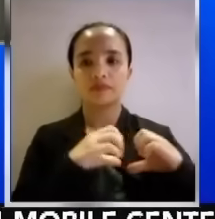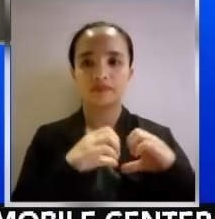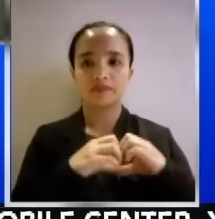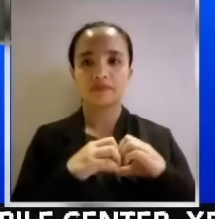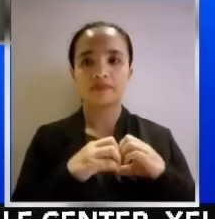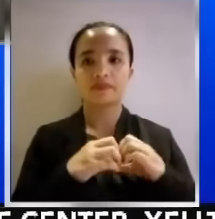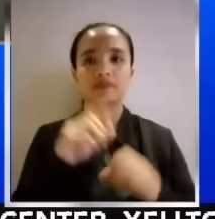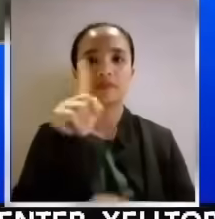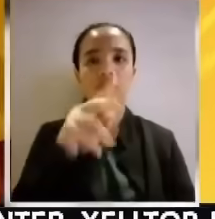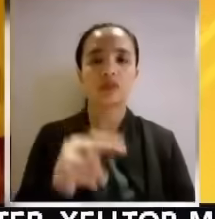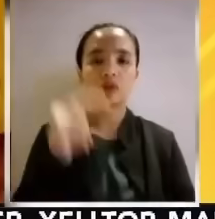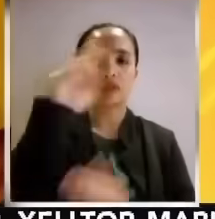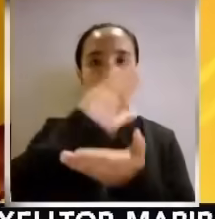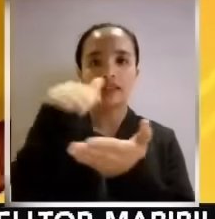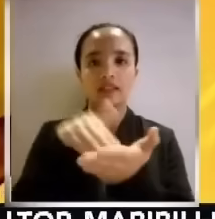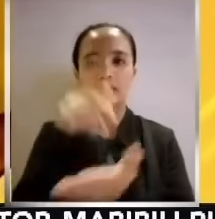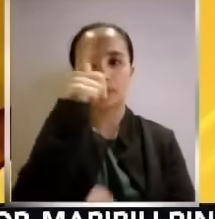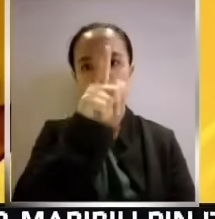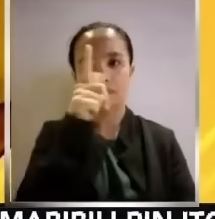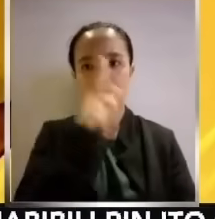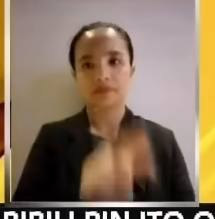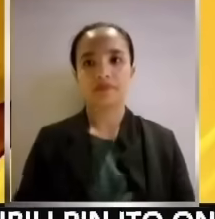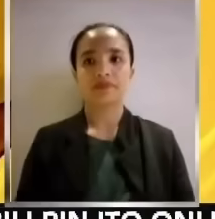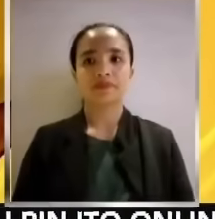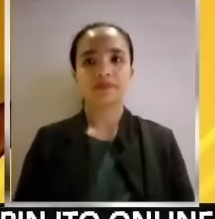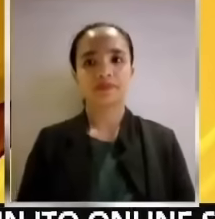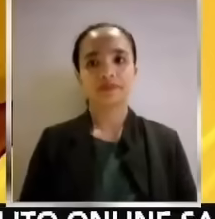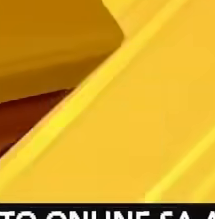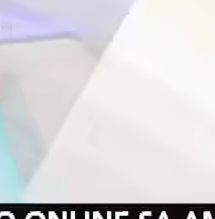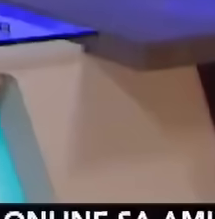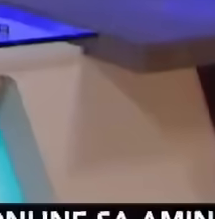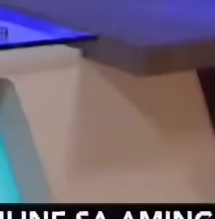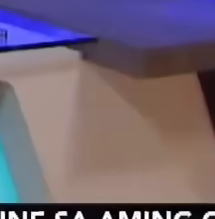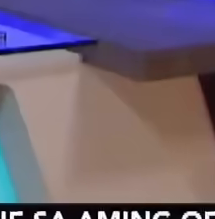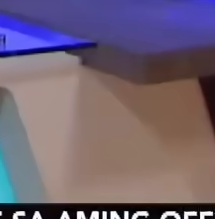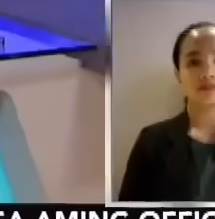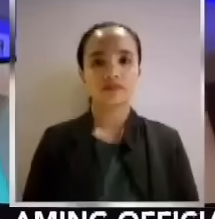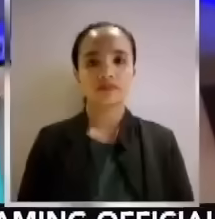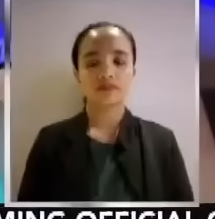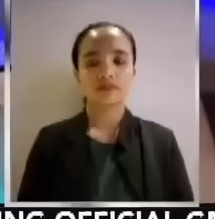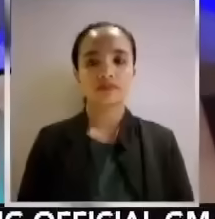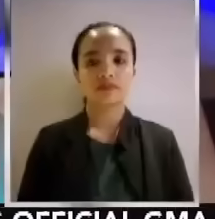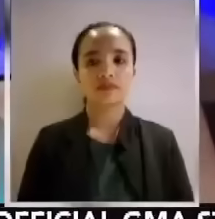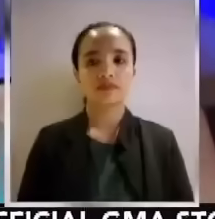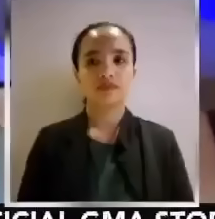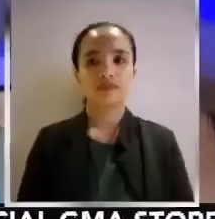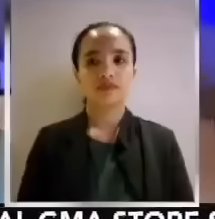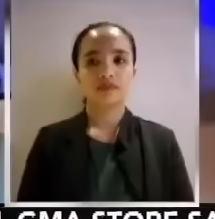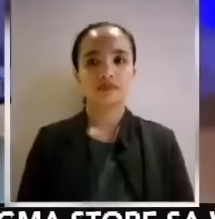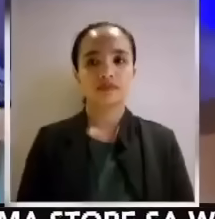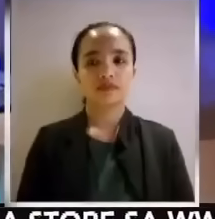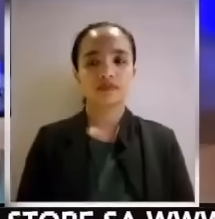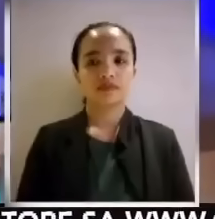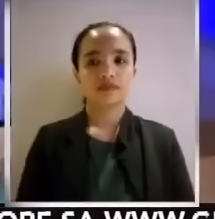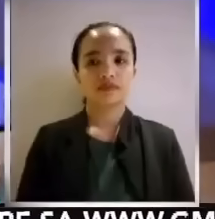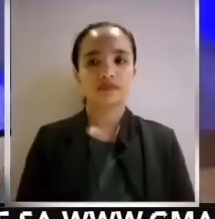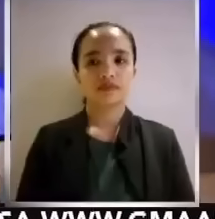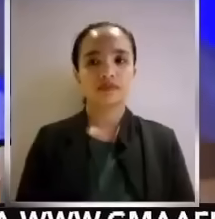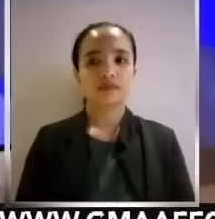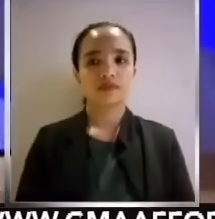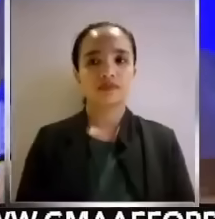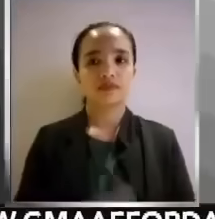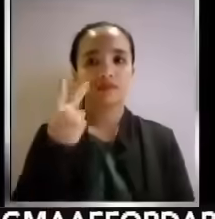Central Luzon. Kento World Domination